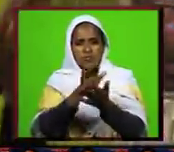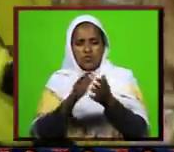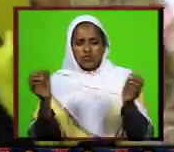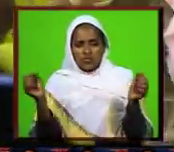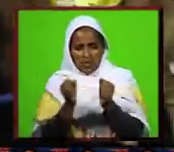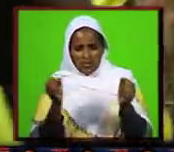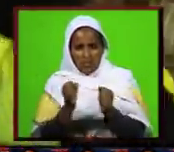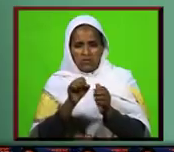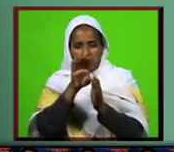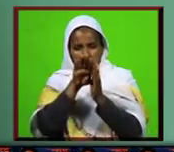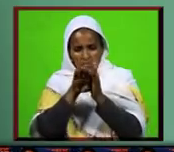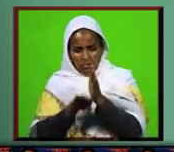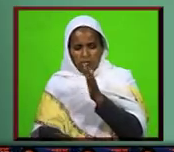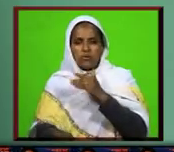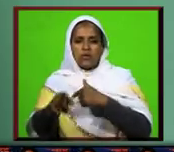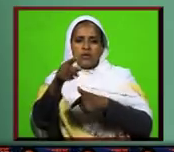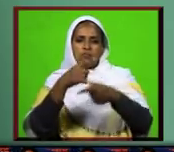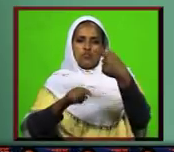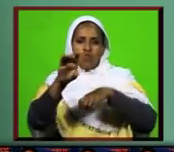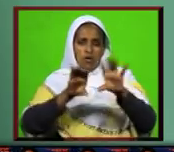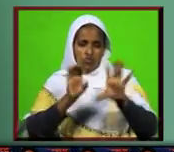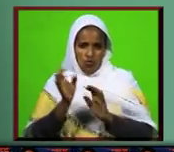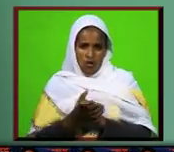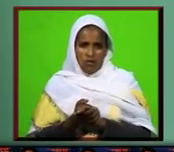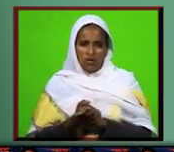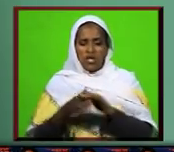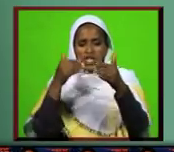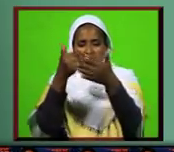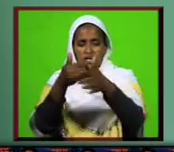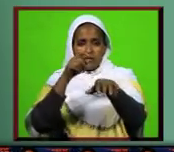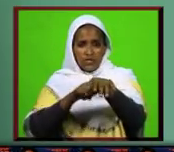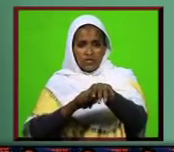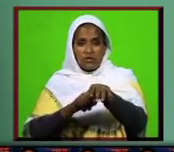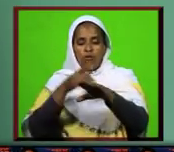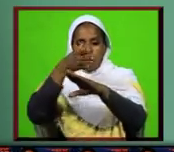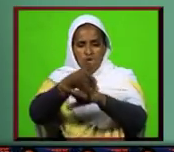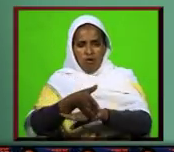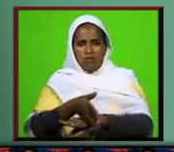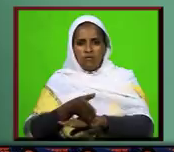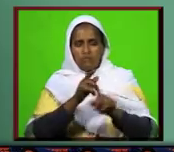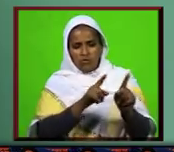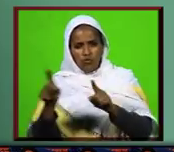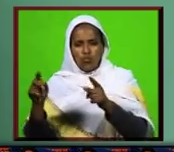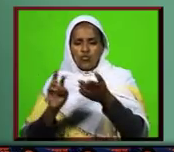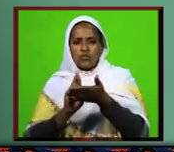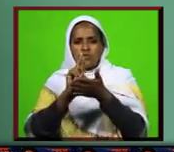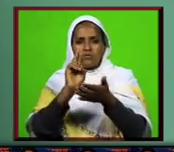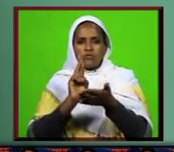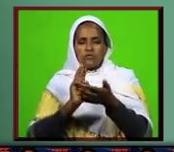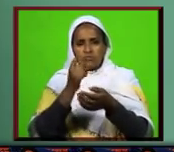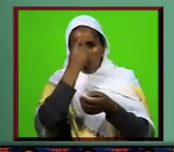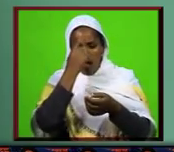ቤቶቹ እየቀዘቀዙ እንዲመጡ አድርጓቸዋል። ከቅርብ ጊዜያት ወዲህ ደግሞ የተሐድሶ